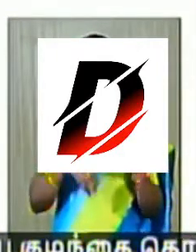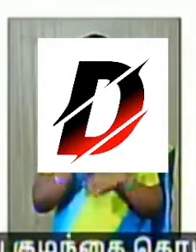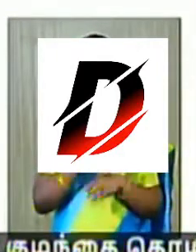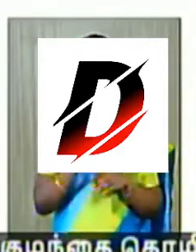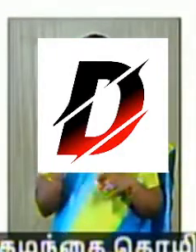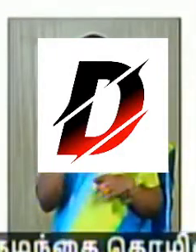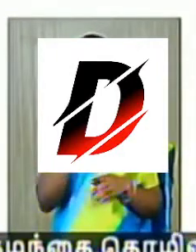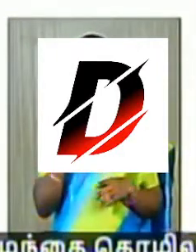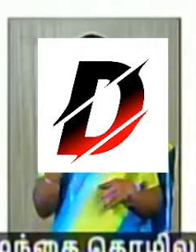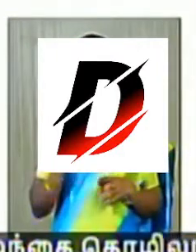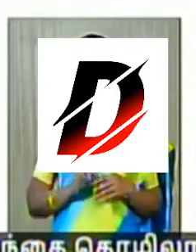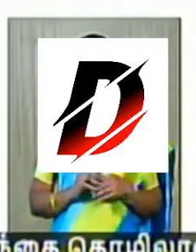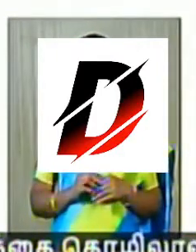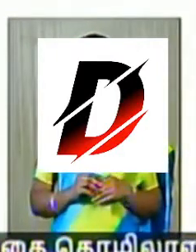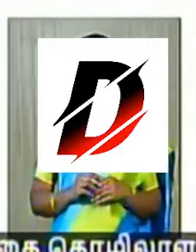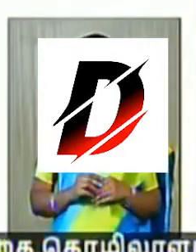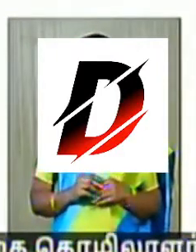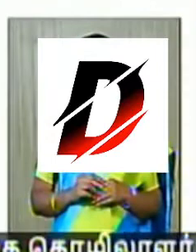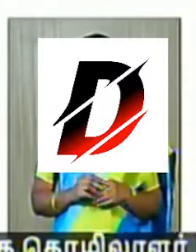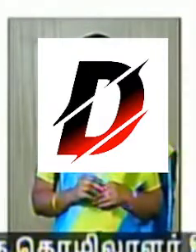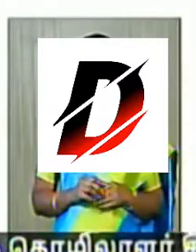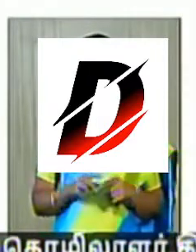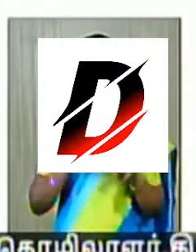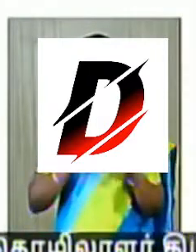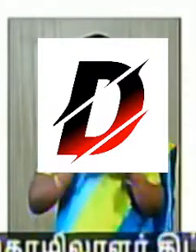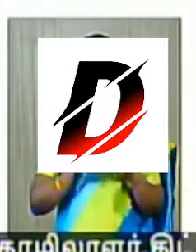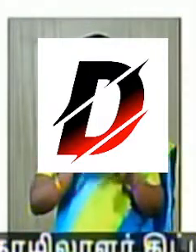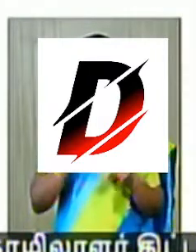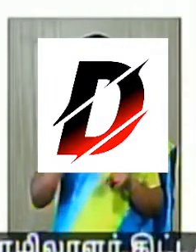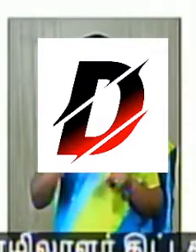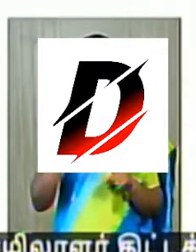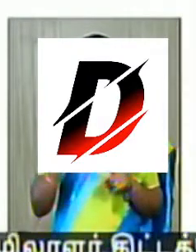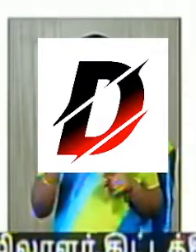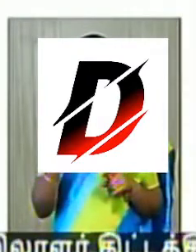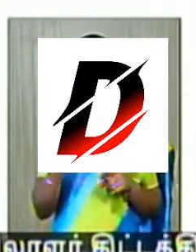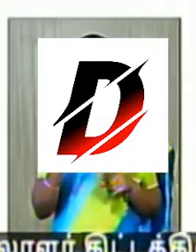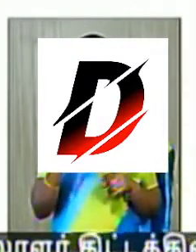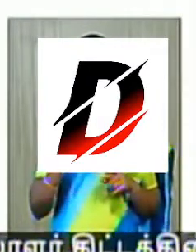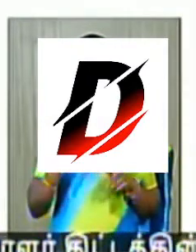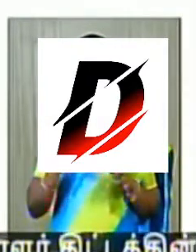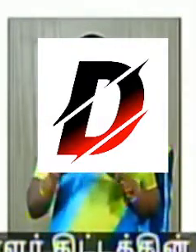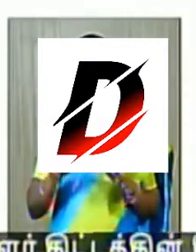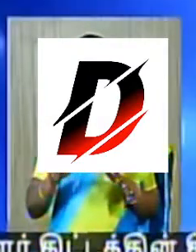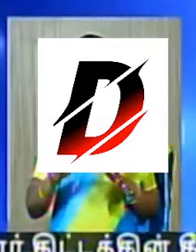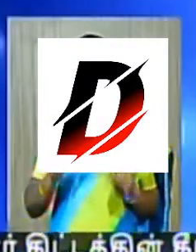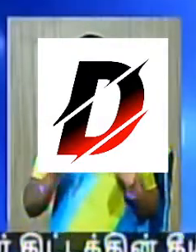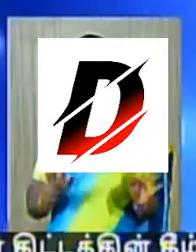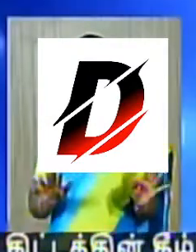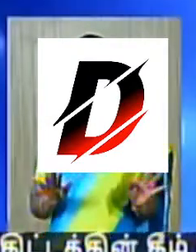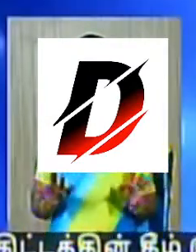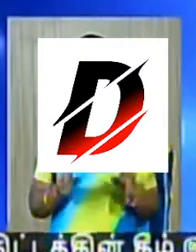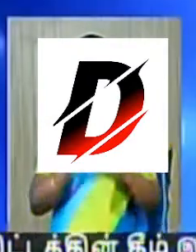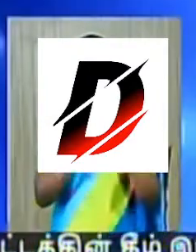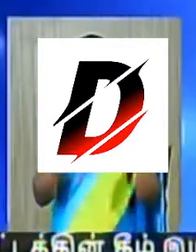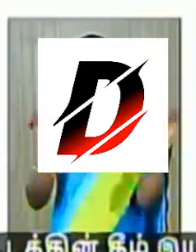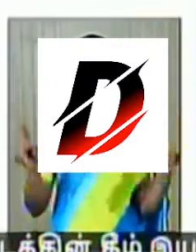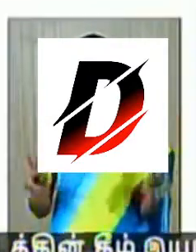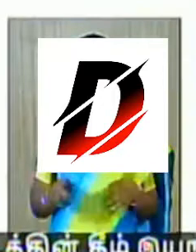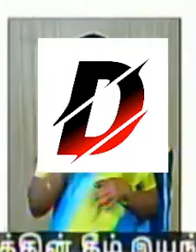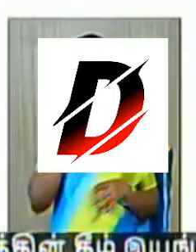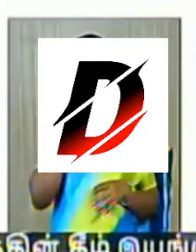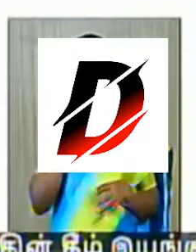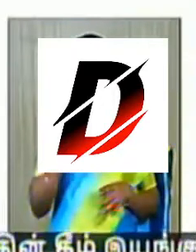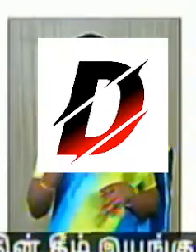இருக்க பாருங்கள், x²+x-9 கொடுக்காம x²-9 கொடுத்துருக்காங்க. ரொம்ப எளிமை இது, அட்டவணை ஈஸியாக போடலாம்